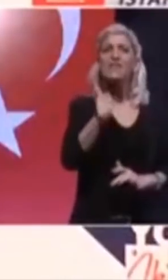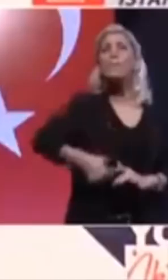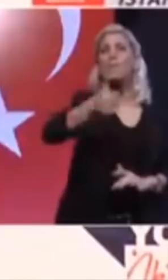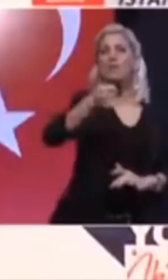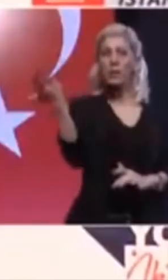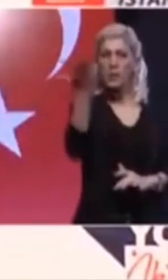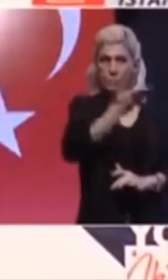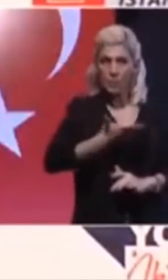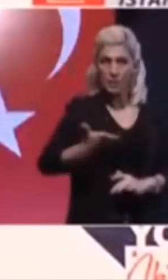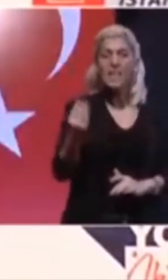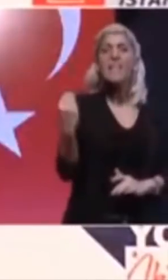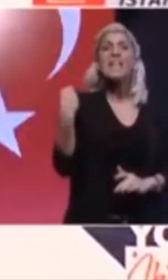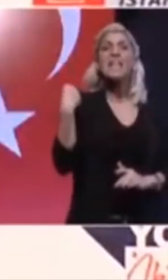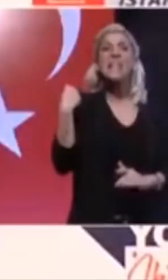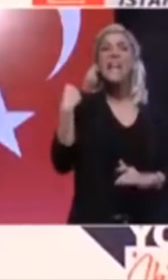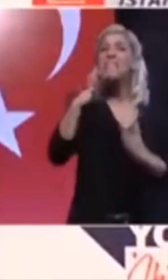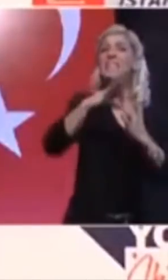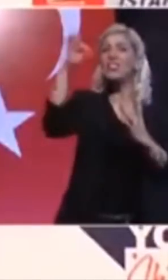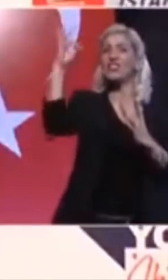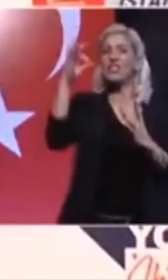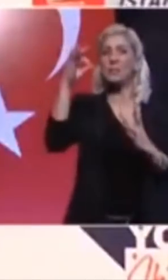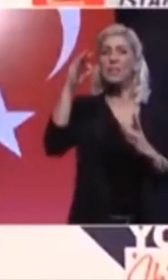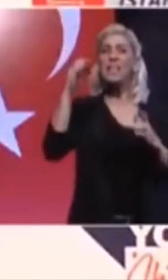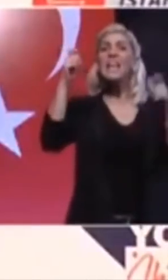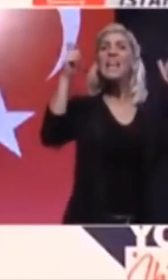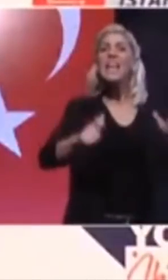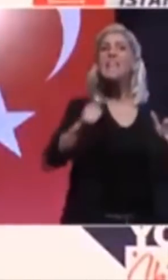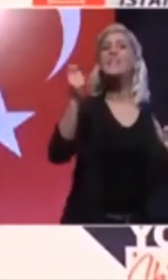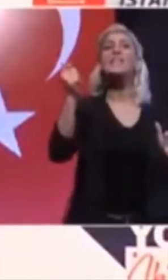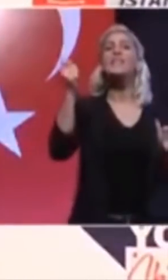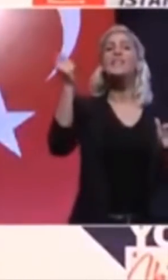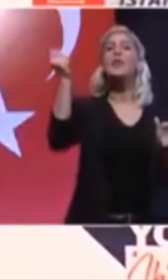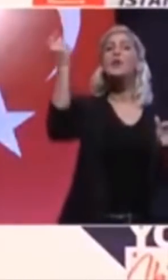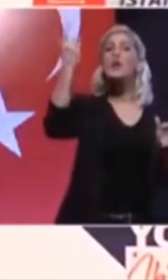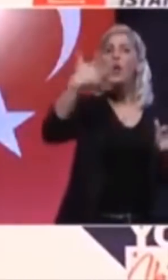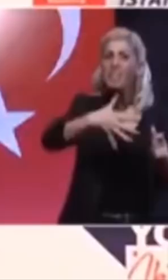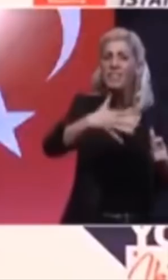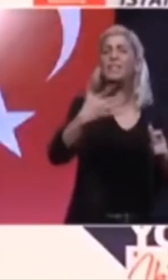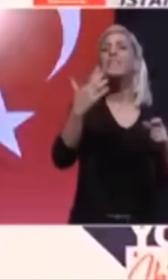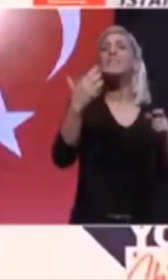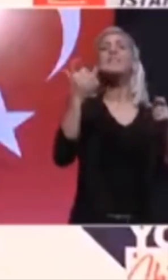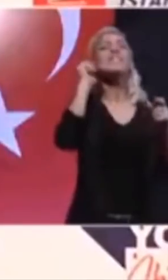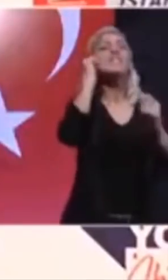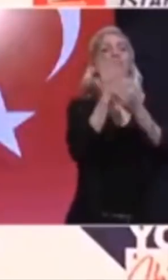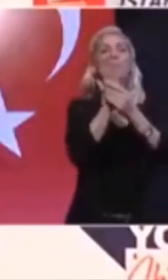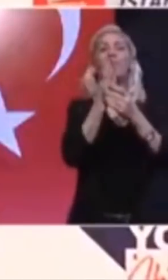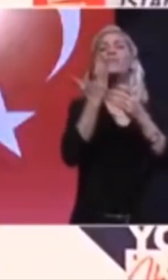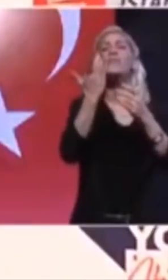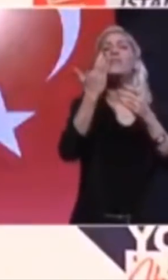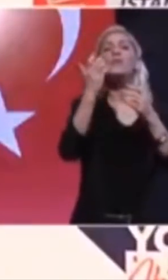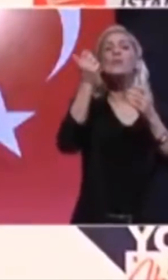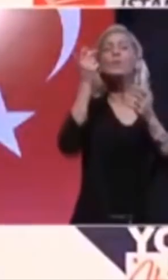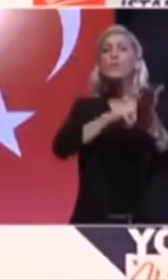başkanlarımıza, yeni seçilecek olan il yöneticilerimize, kurultay delegelerimize, disiplin kurulu